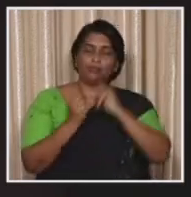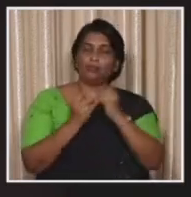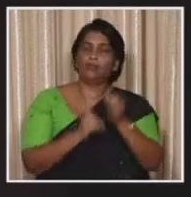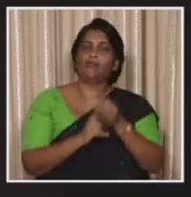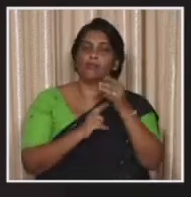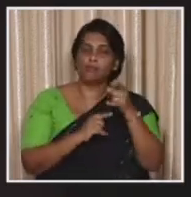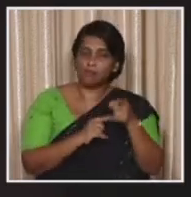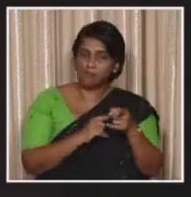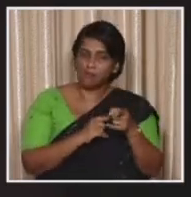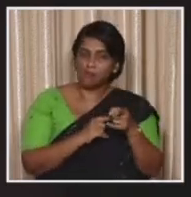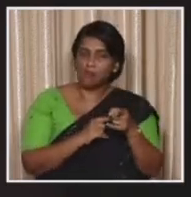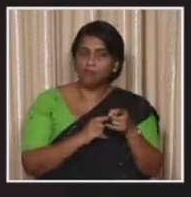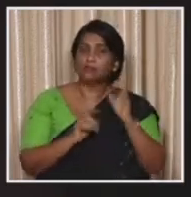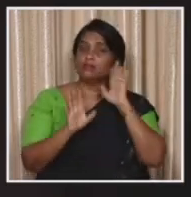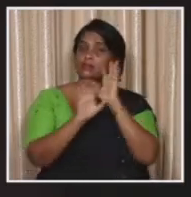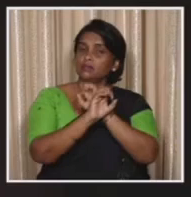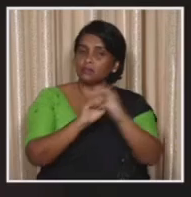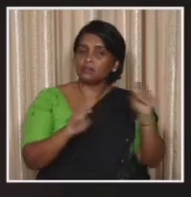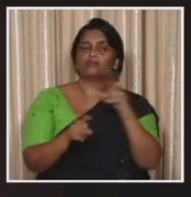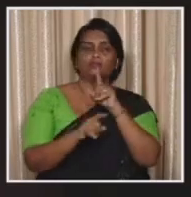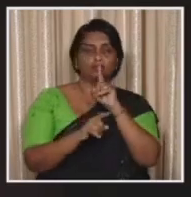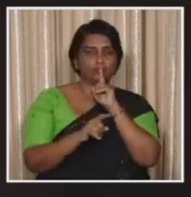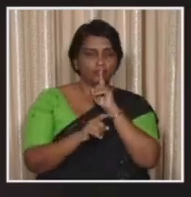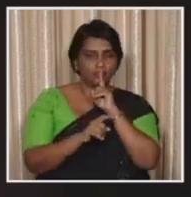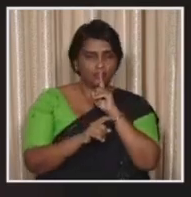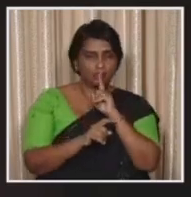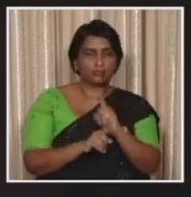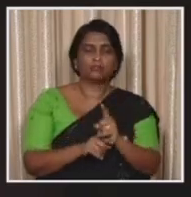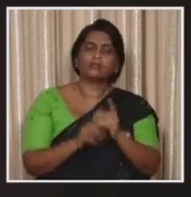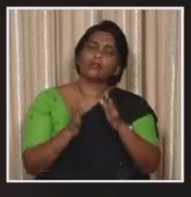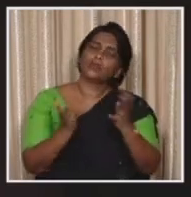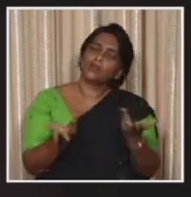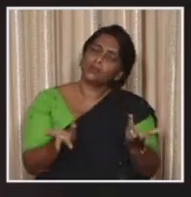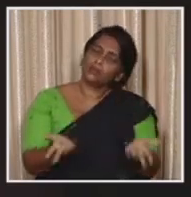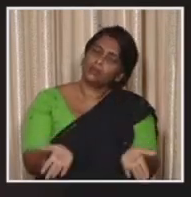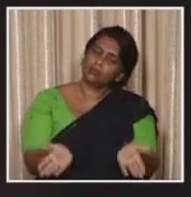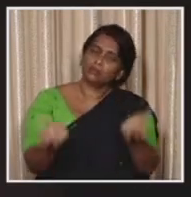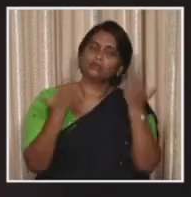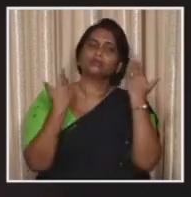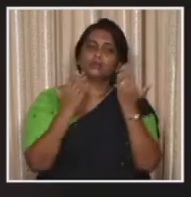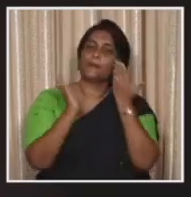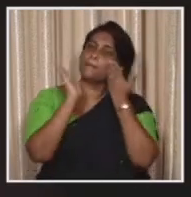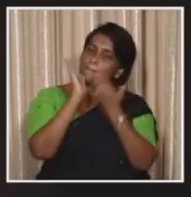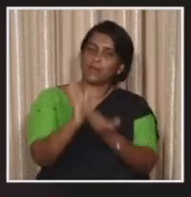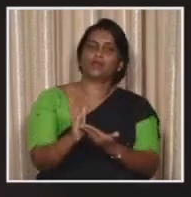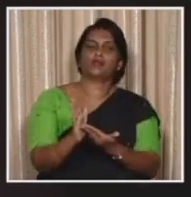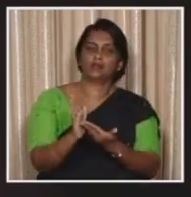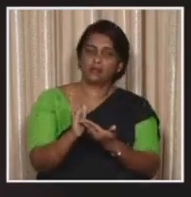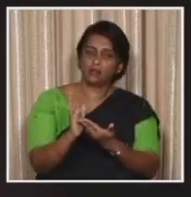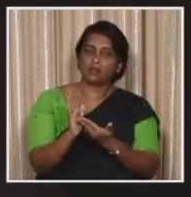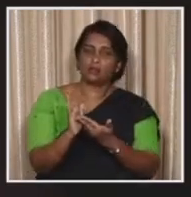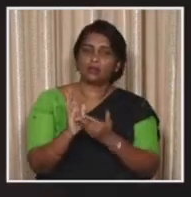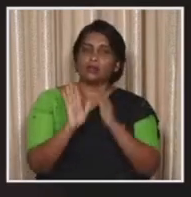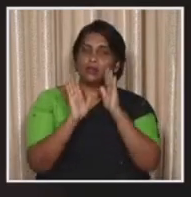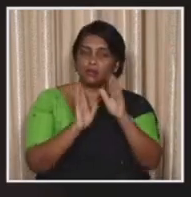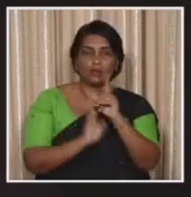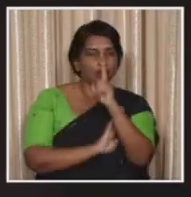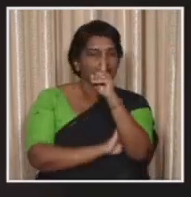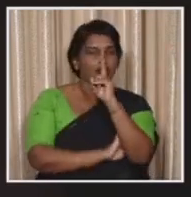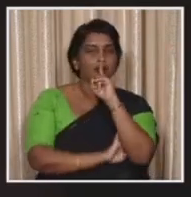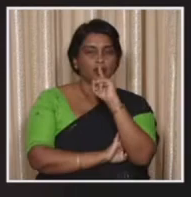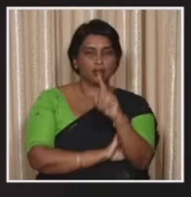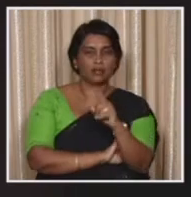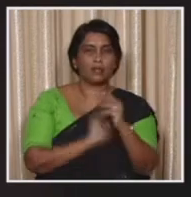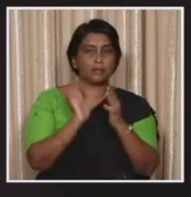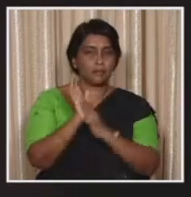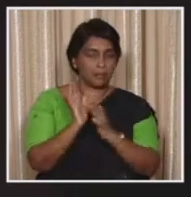ප්‍රේමදාස මහත්තයා ප්‍රසිද්ධියේ මේ ප්‍රකාශය කරේ ගන්න පුළුවන් විදිහට ඔප්පු කරන්න හැබැයි මම එක දෙයක් කියන්න පුළුවන්